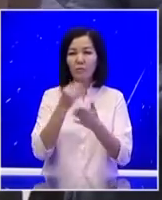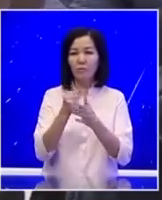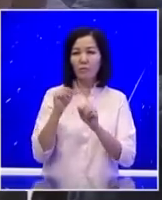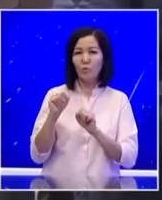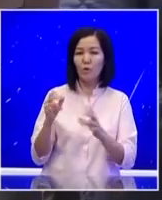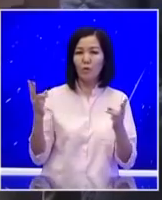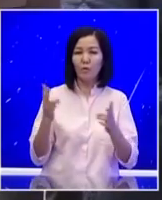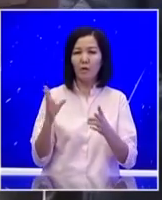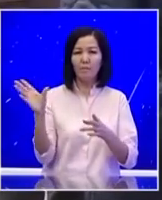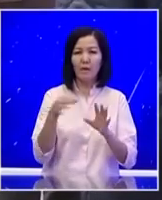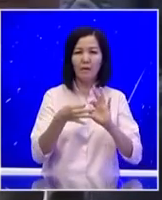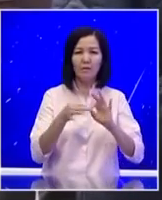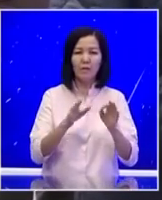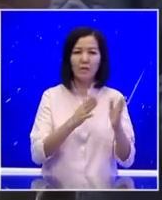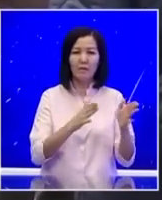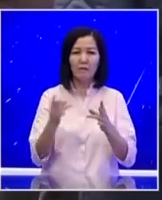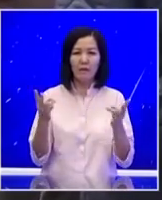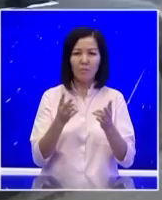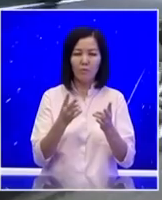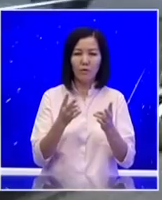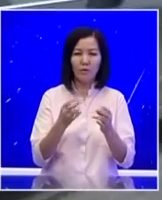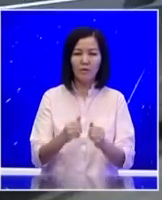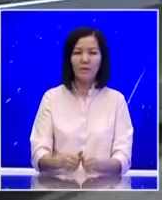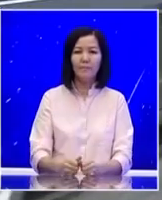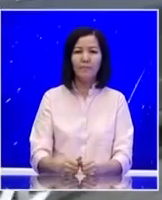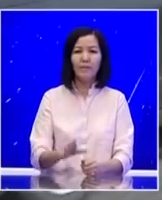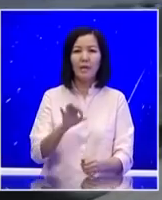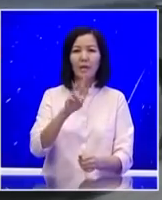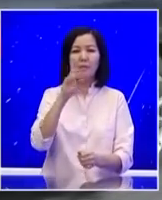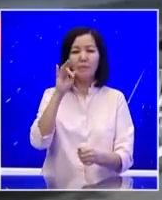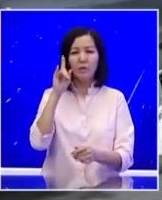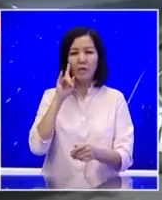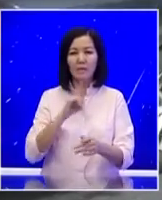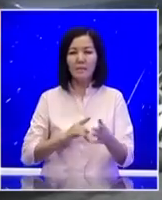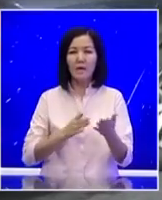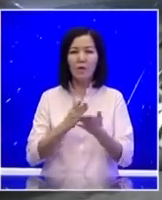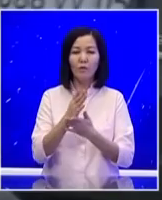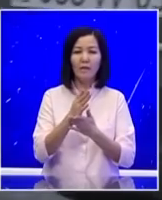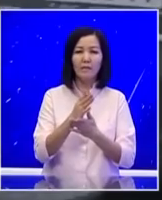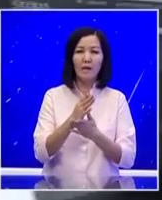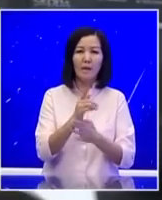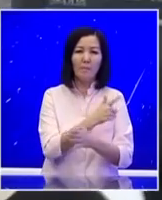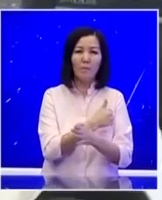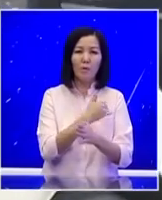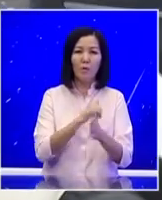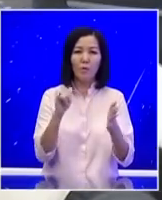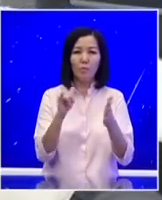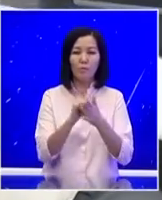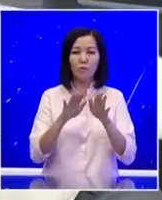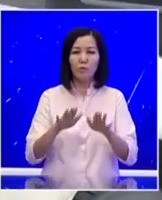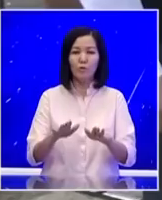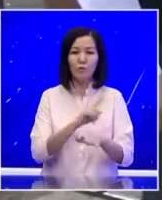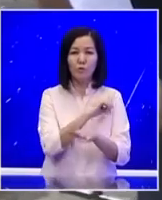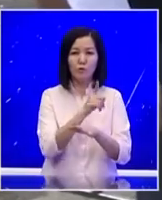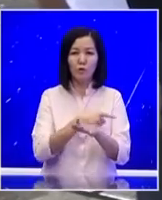тут все идеально, как вот по инструкции, понимаете? Еңбекші Қазақ ауданындағы кіреберіс блокпост күшейтілген режимге көшкен.